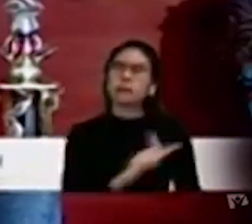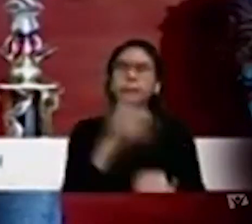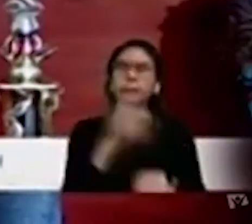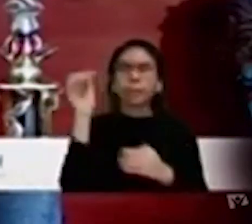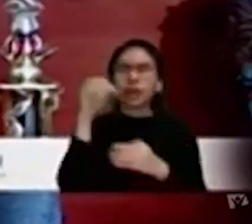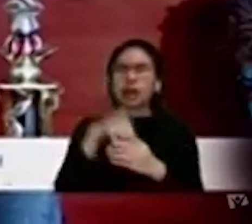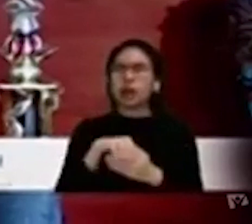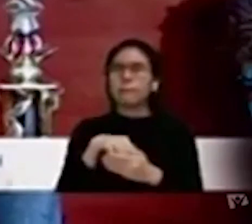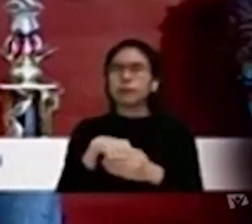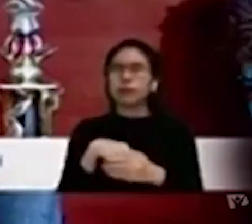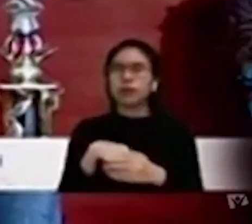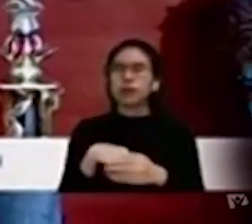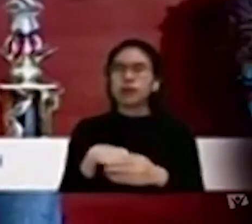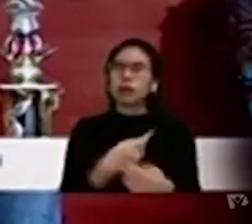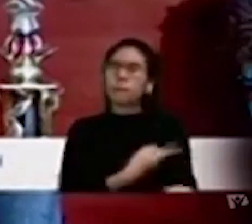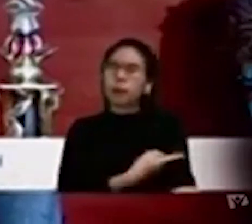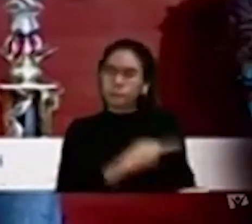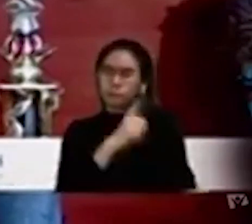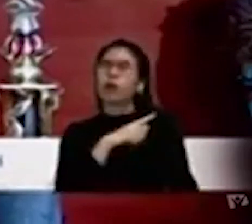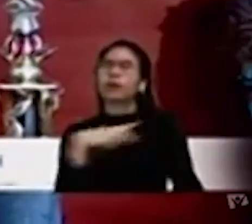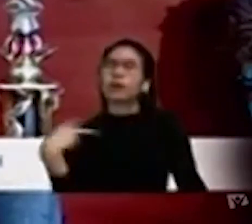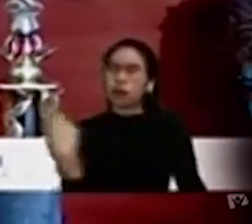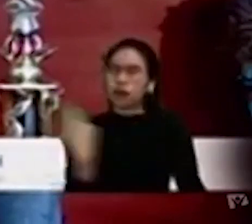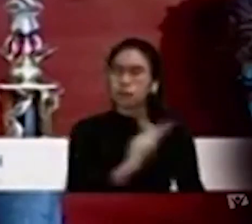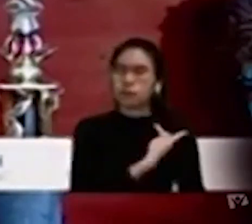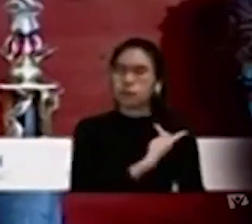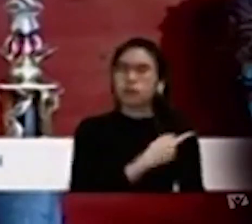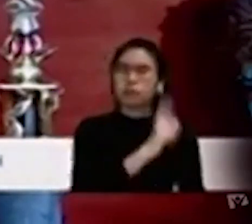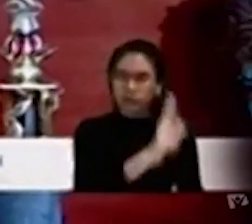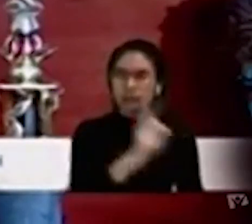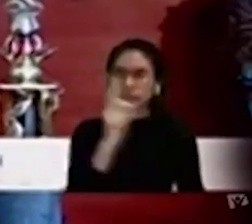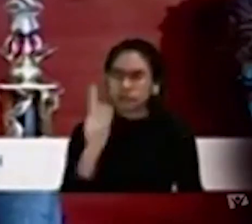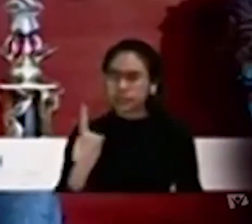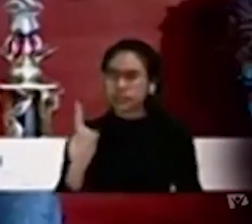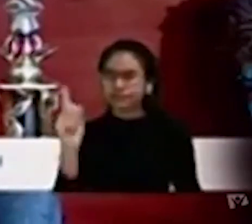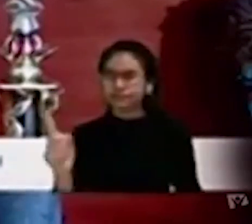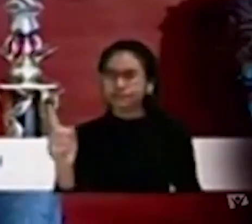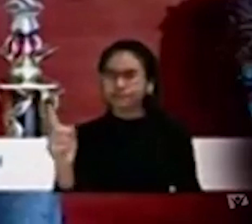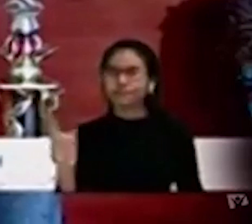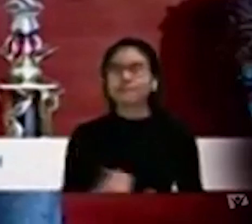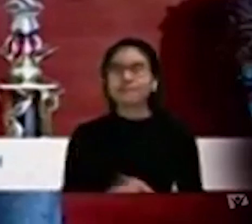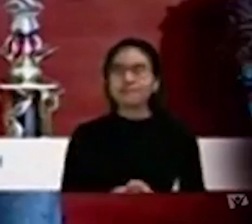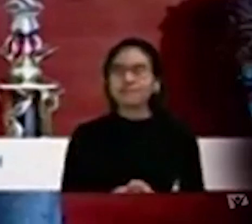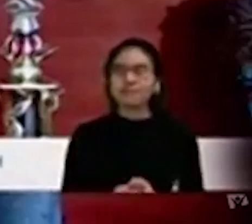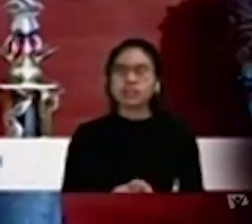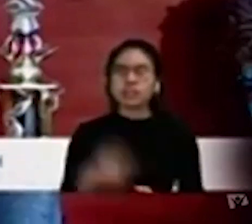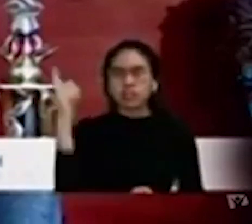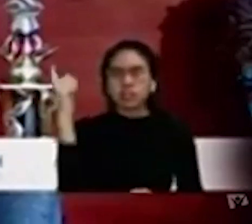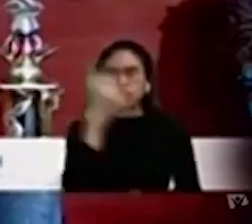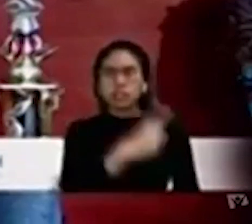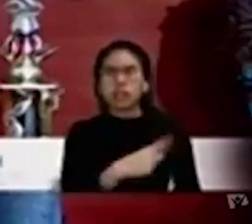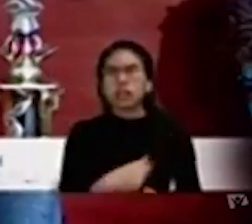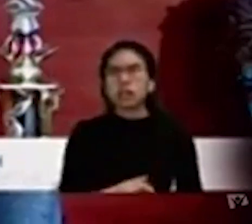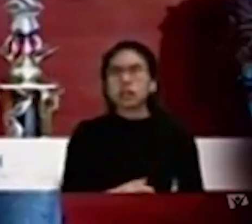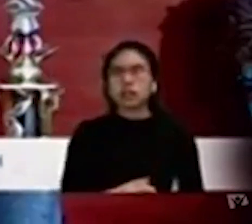masing-masing ya Tuhan, sebagai pegawai Rumah Sakit Advent, dari mulai pegawai kami yang